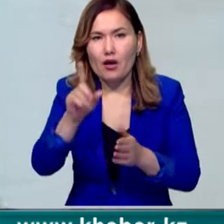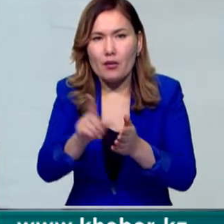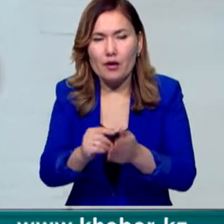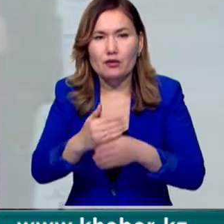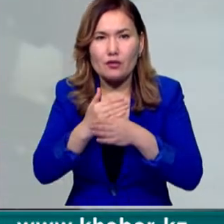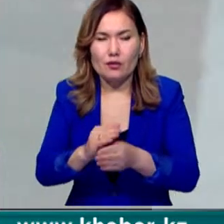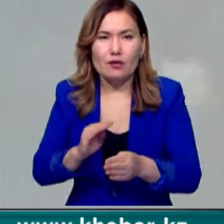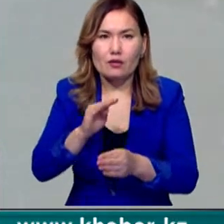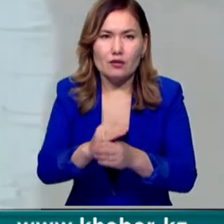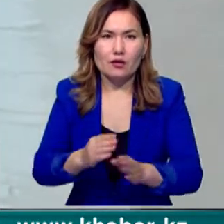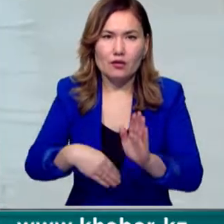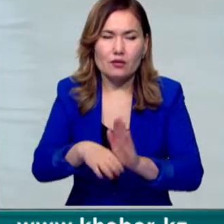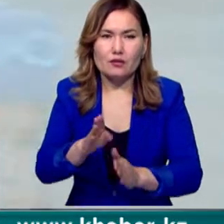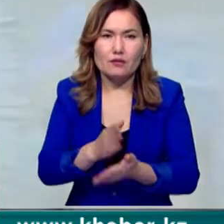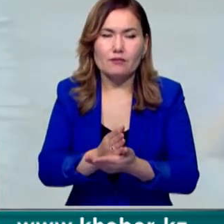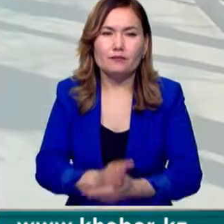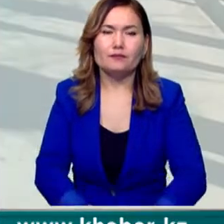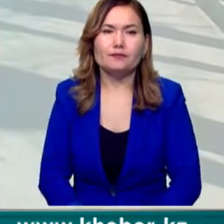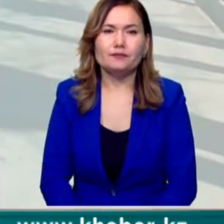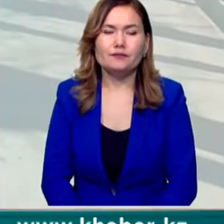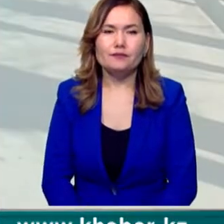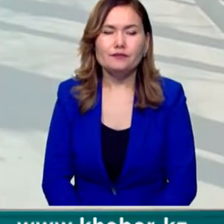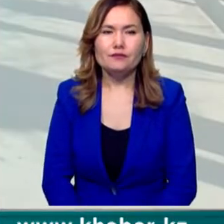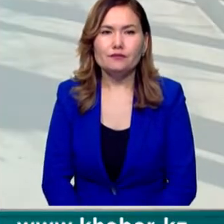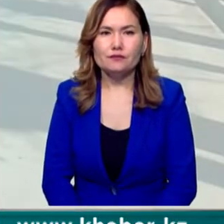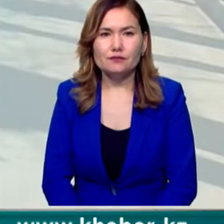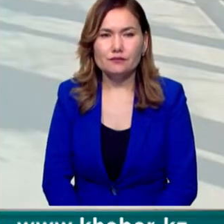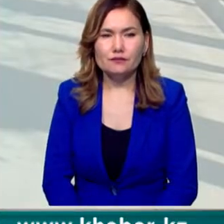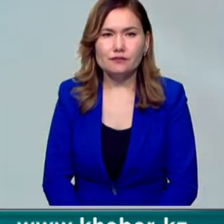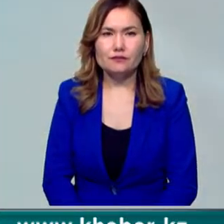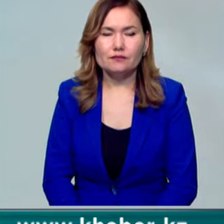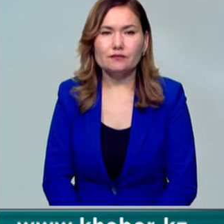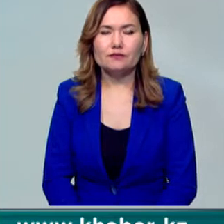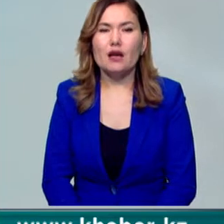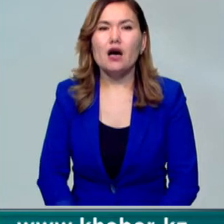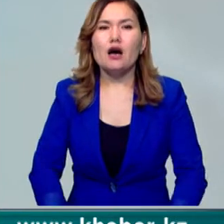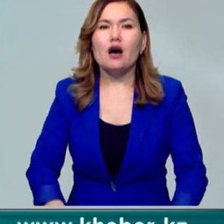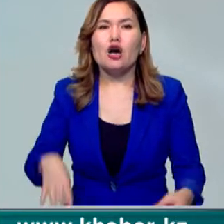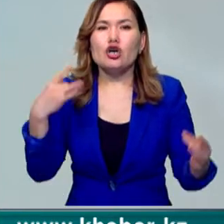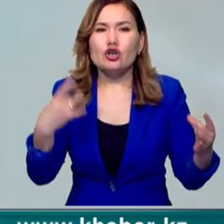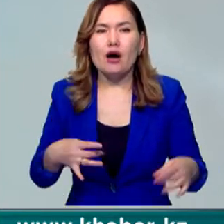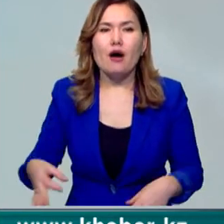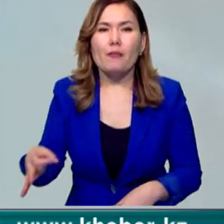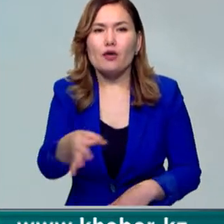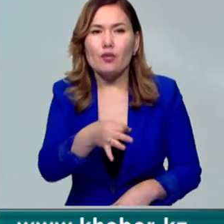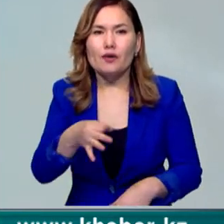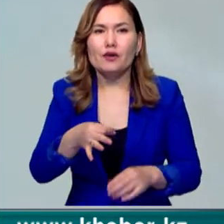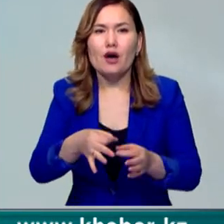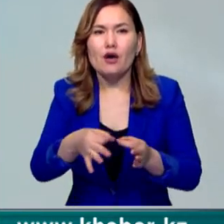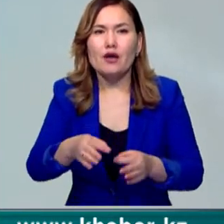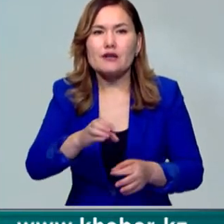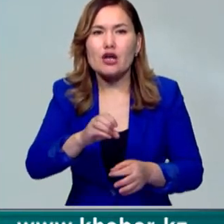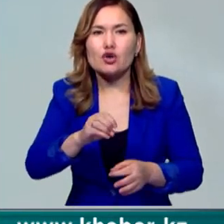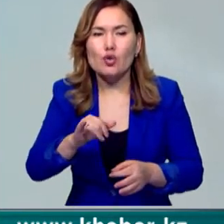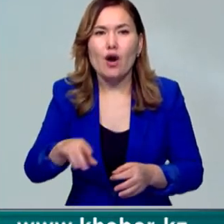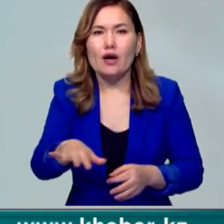берілмек. Жандос Жұмабек, Ерболат Әбіш, Самат Нағашыбекұлы, хабар, Түркістан. Жаңалықтарымыз жалғастырамыз. Жамбыл облысы